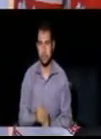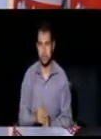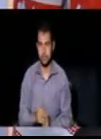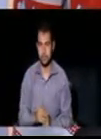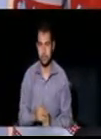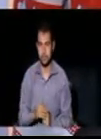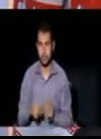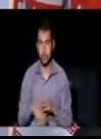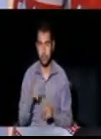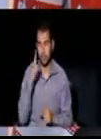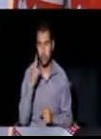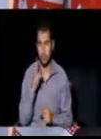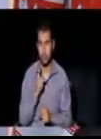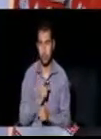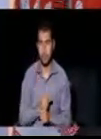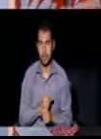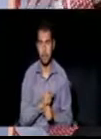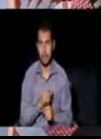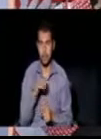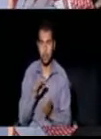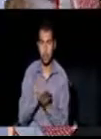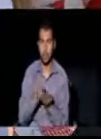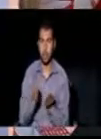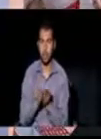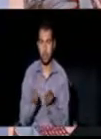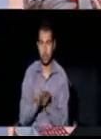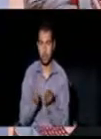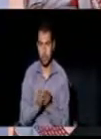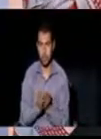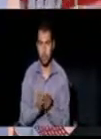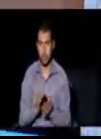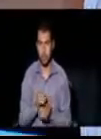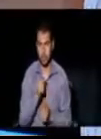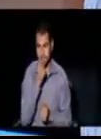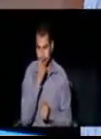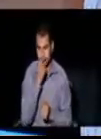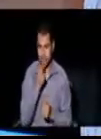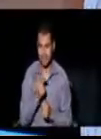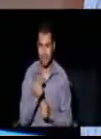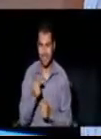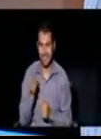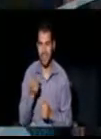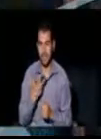الله ناويين ان احنا نعمل حاجه زي كده، هناخد القاموس بتاع الاتحاد. ايه رايك يا رئيس جمهوريه الصم؟ ايه رايك؟